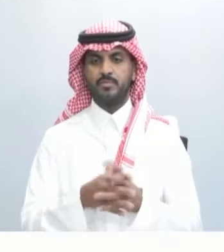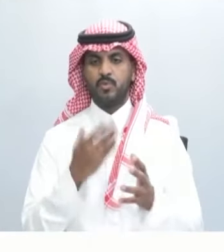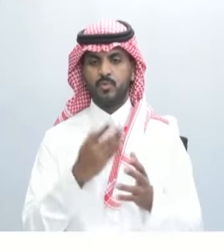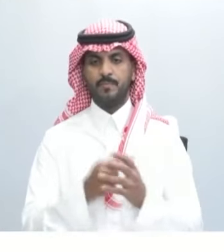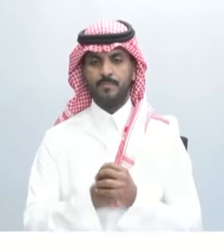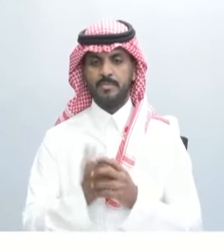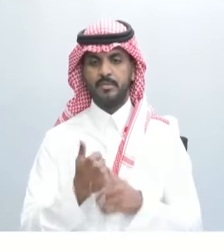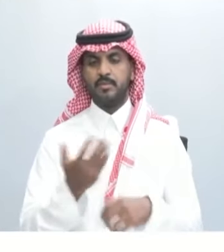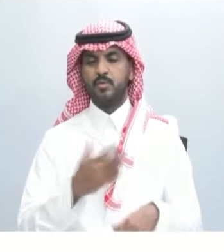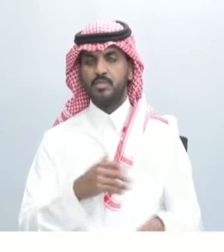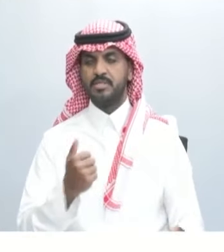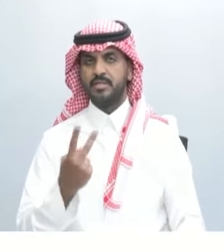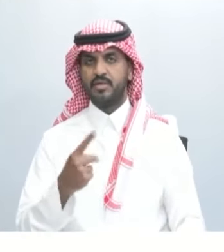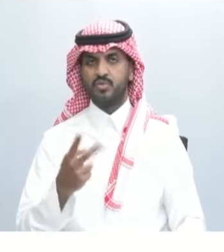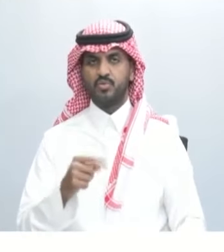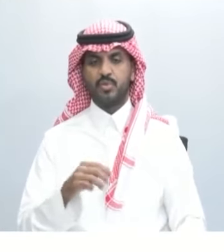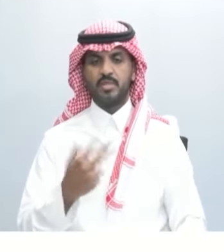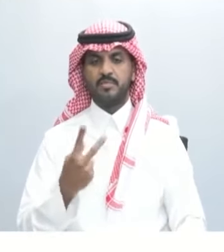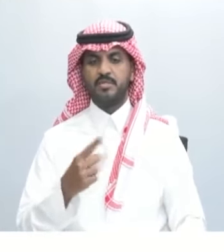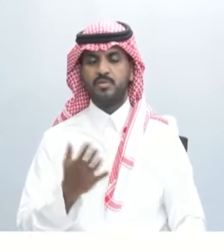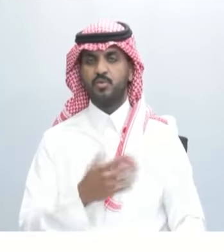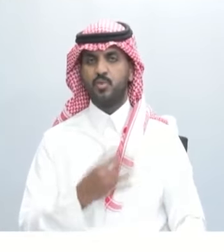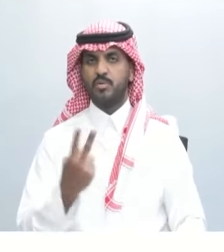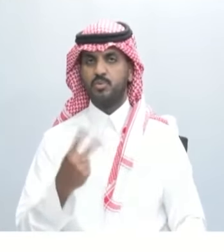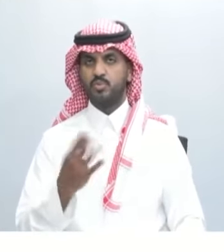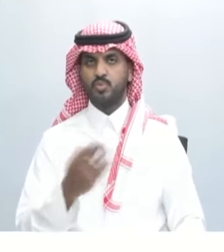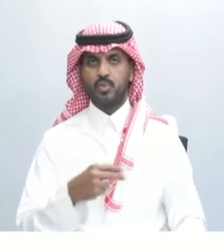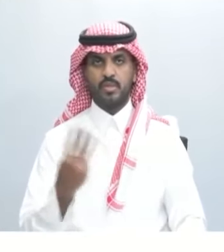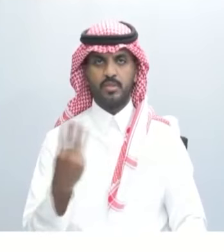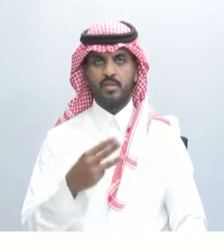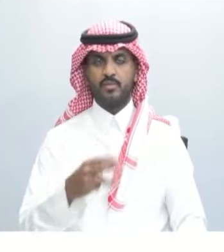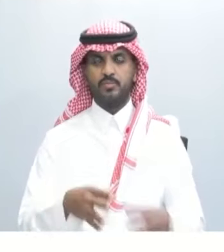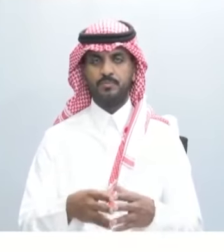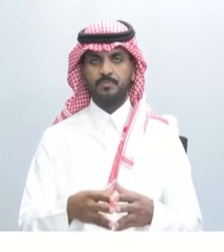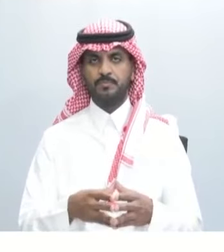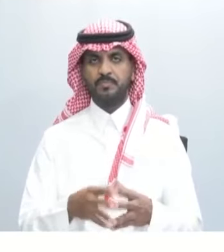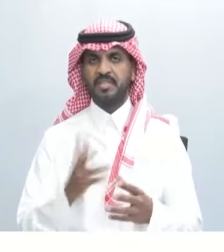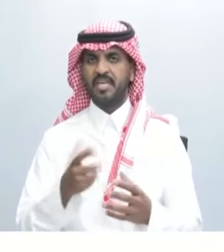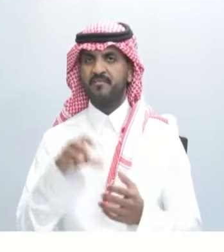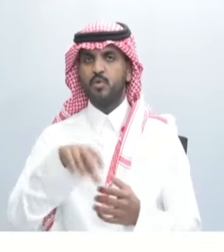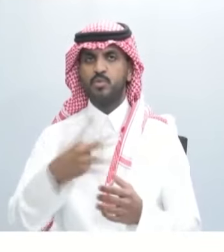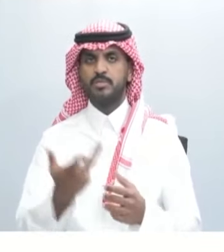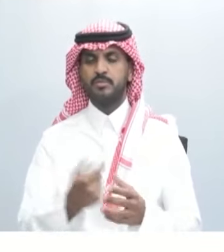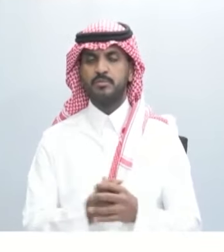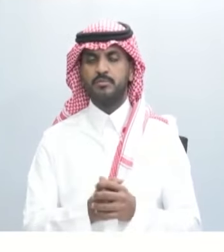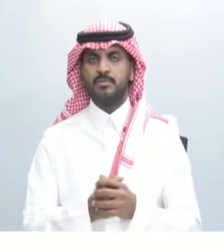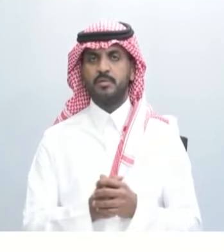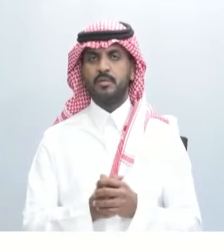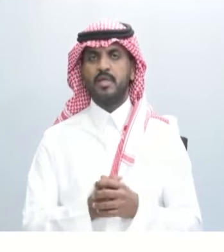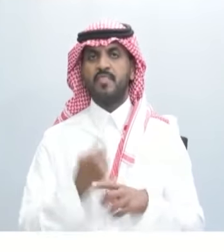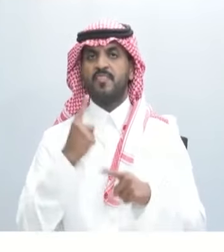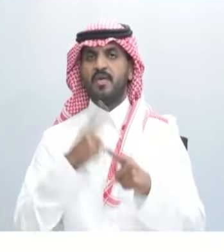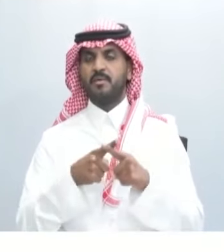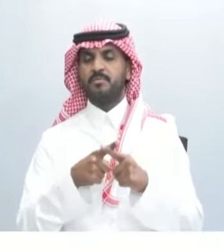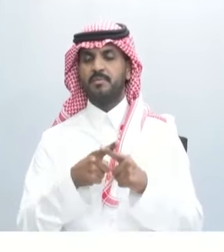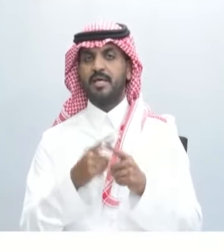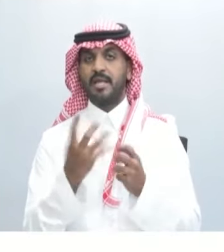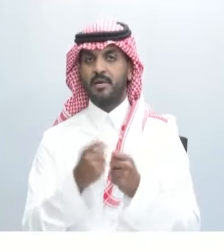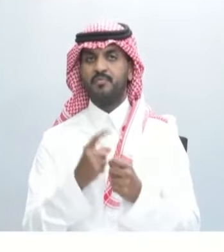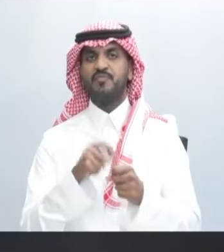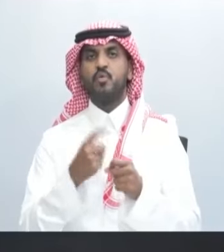سته 12 ثم عشر اربعه وعشرون ثلاثون كيف اوجدناها ابنائي وبناتي ضربنا العدد في